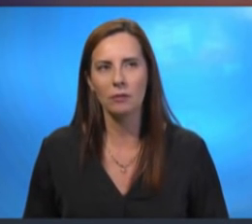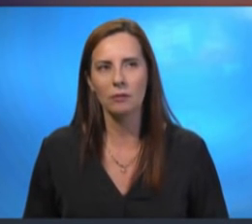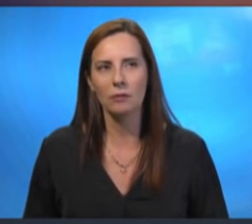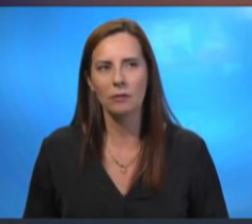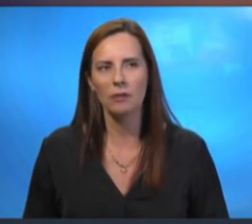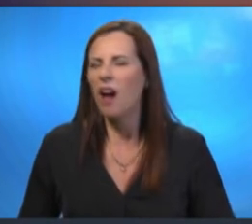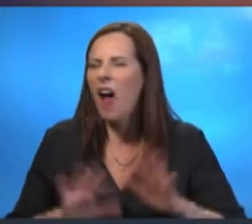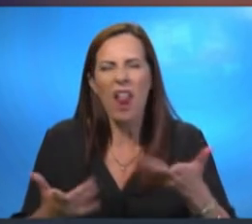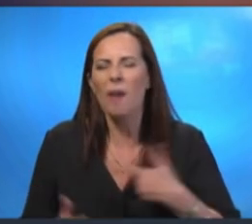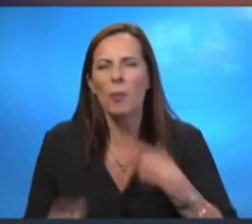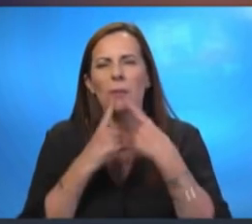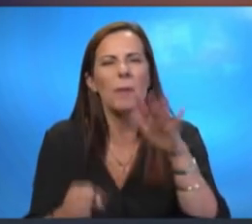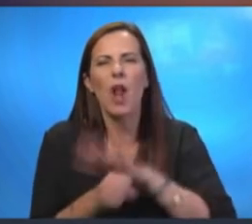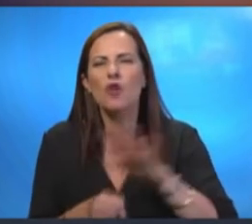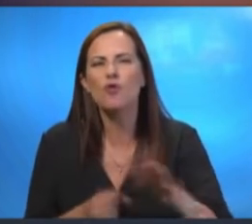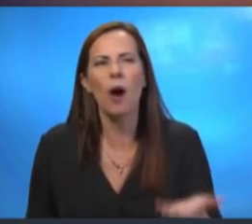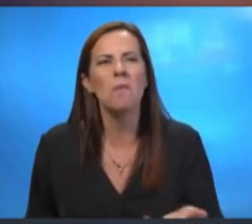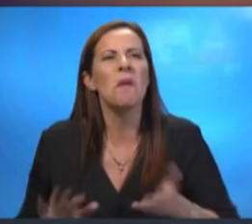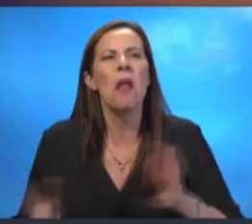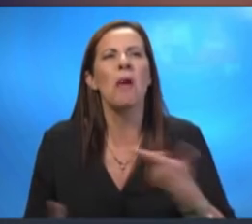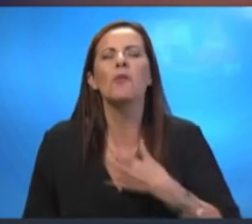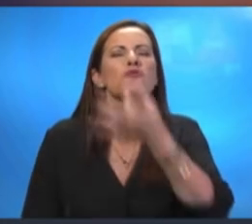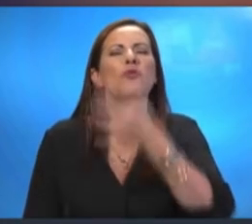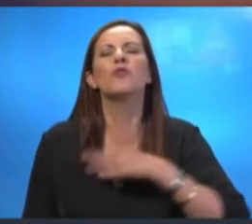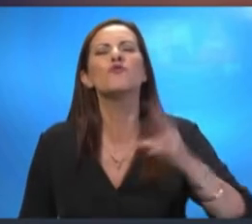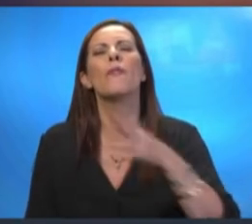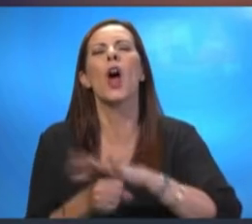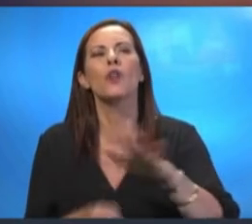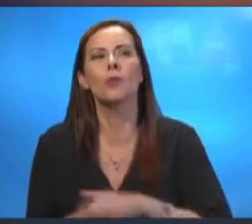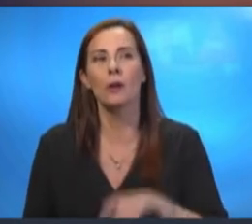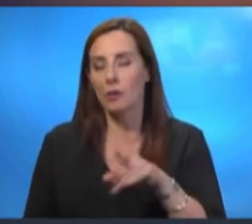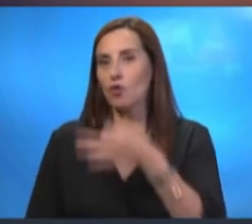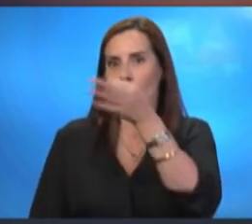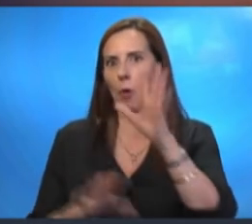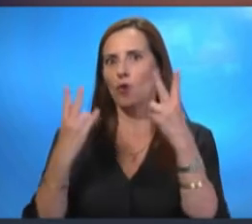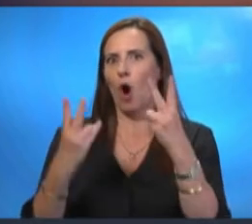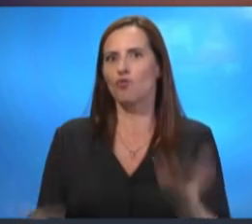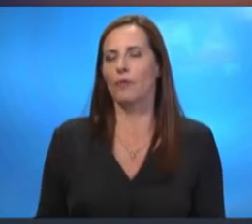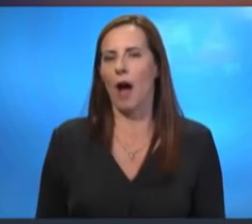Why are we talking about the Holocaust? Why are you asking These about are the very Holocaust? Important I mean, questions.